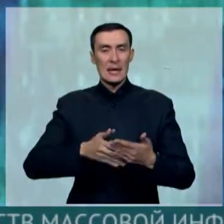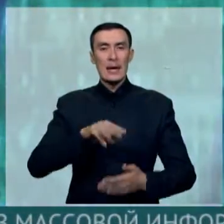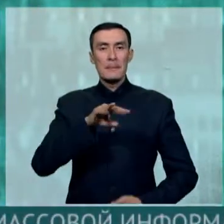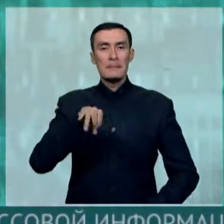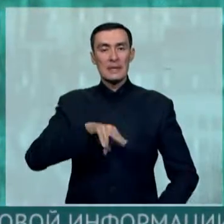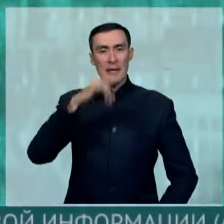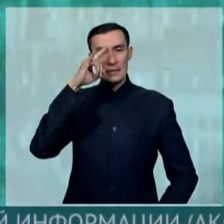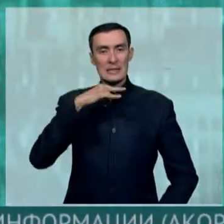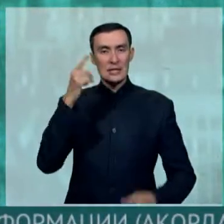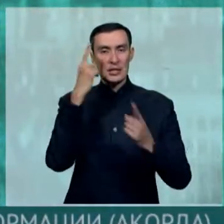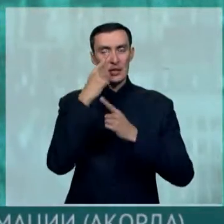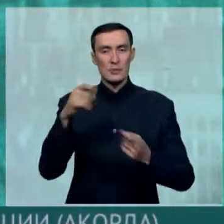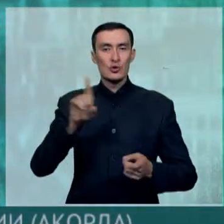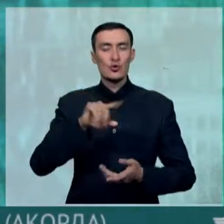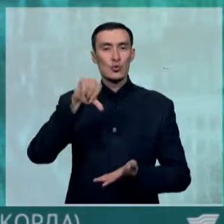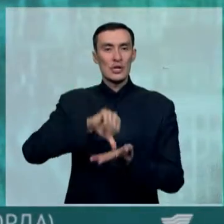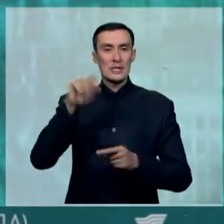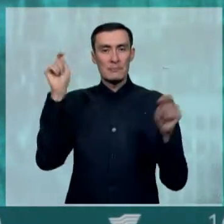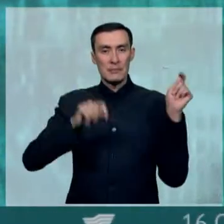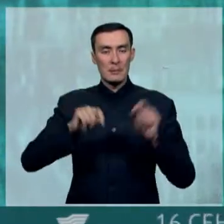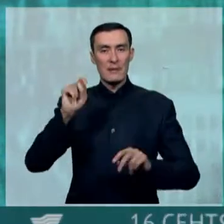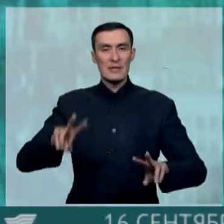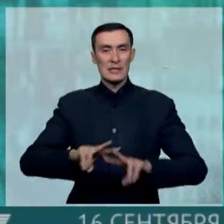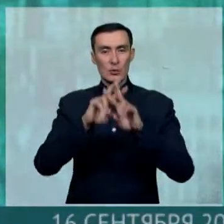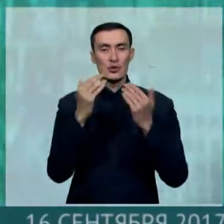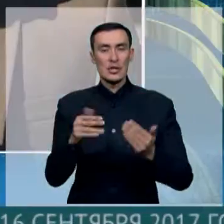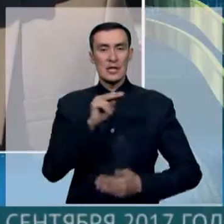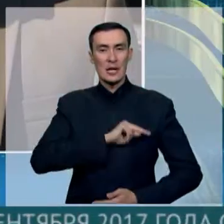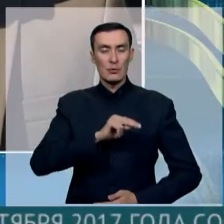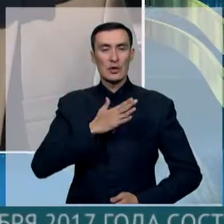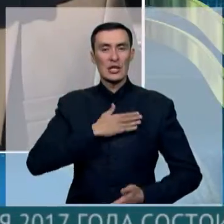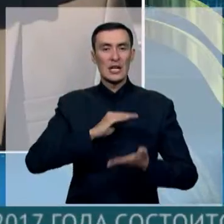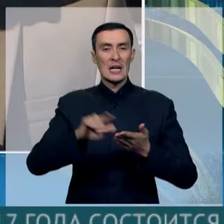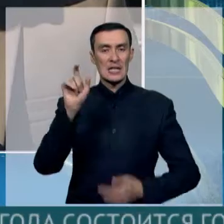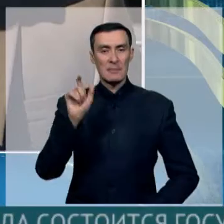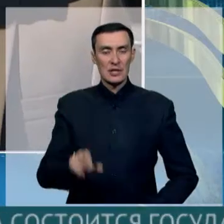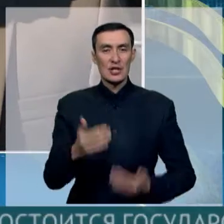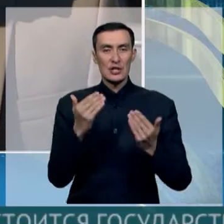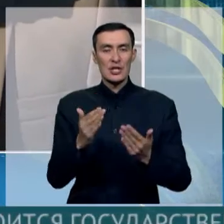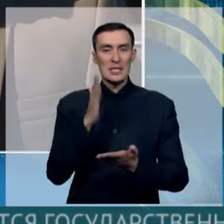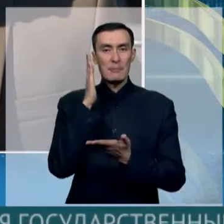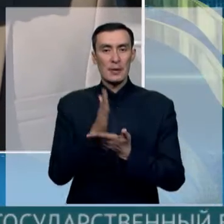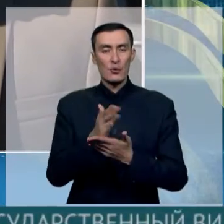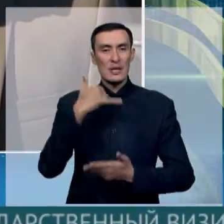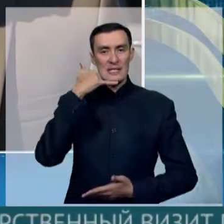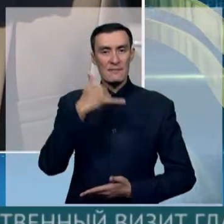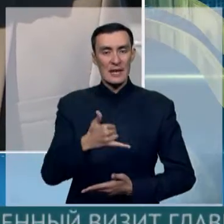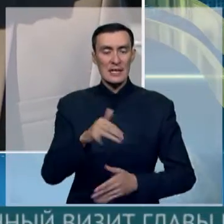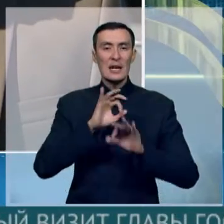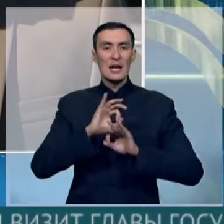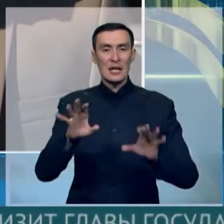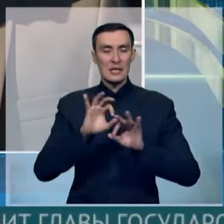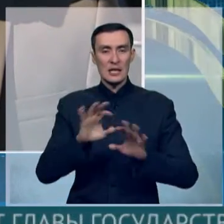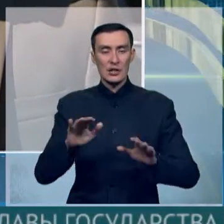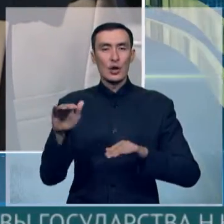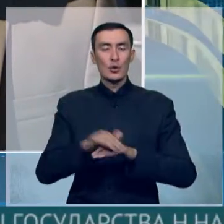сообщил, что все участники уже прибыли в Астану. На месте работает Саби Байбусинов. Сейчас он с нами на прямой связи.